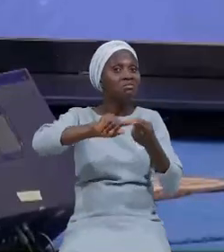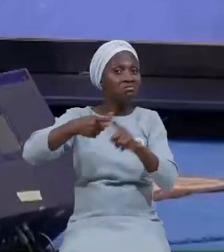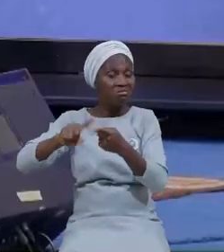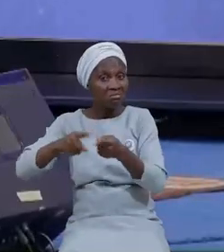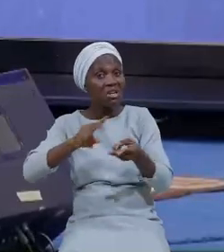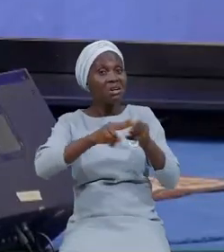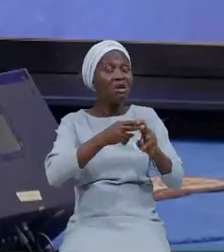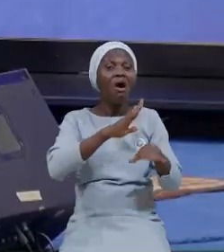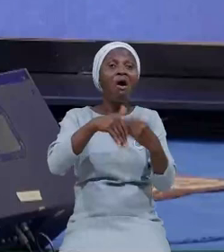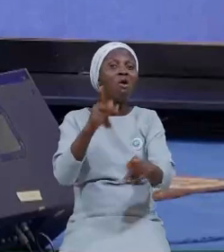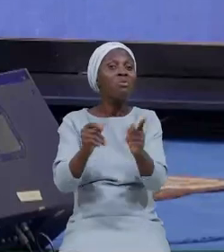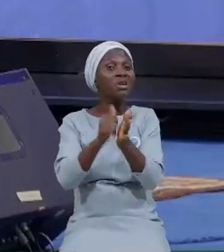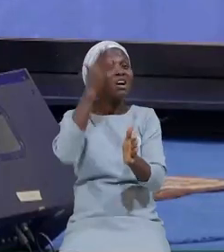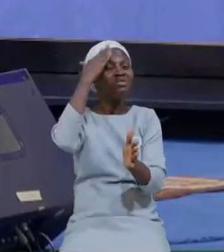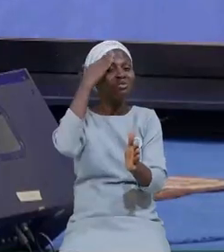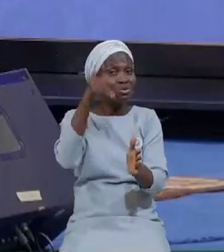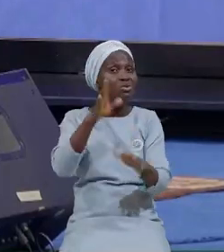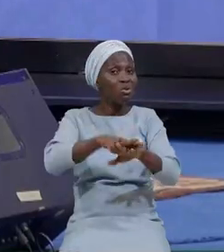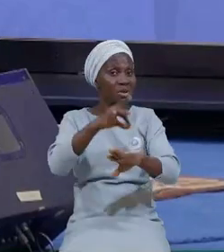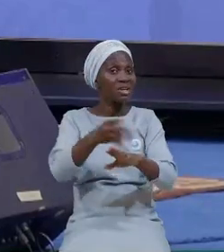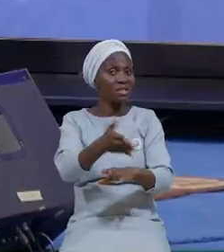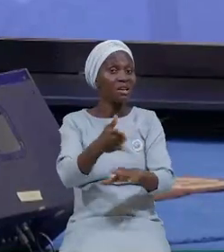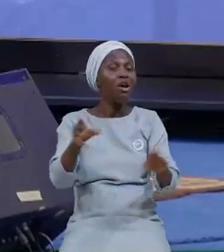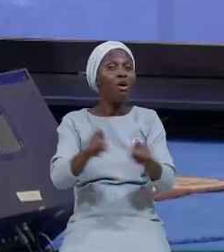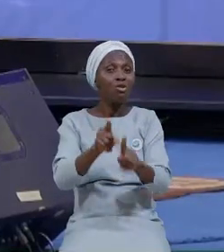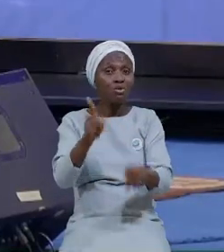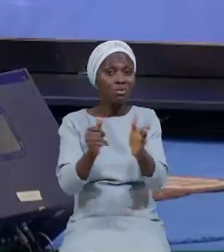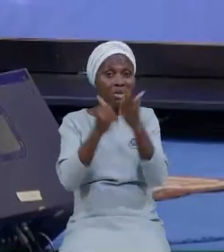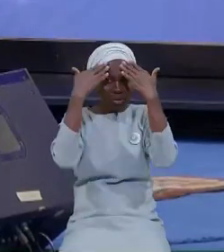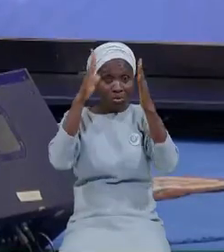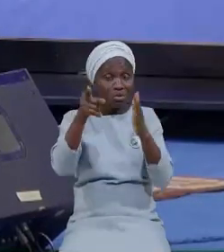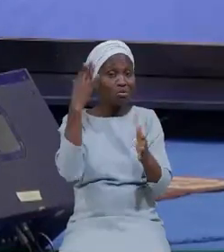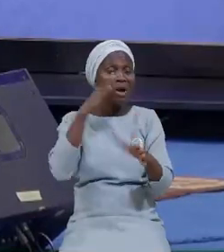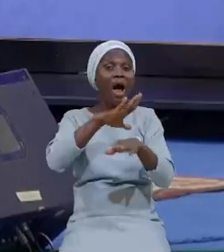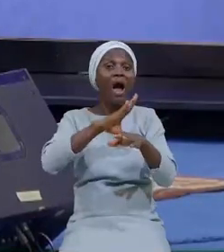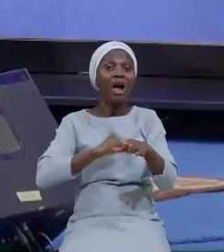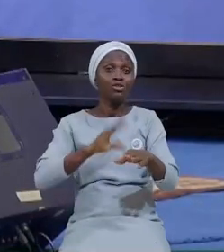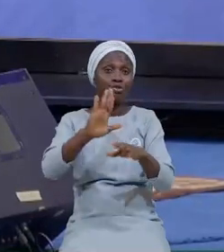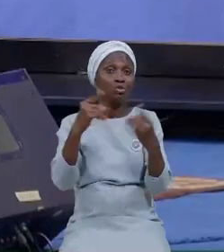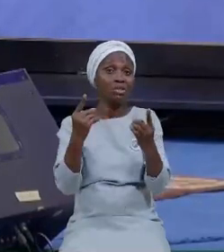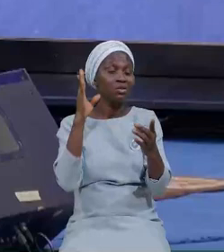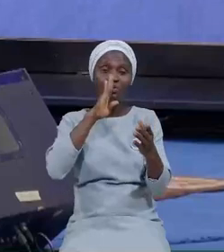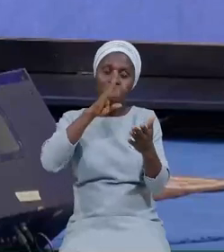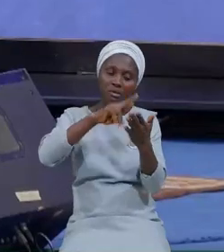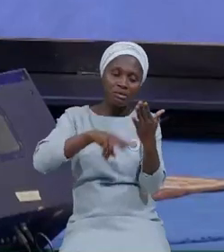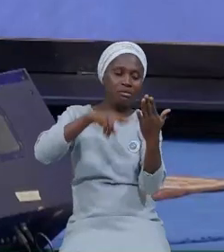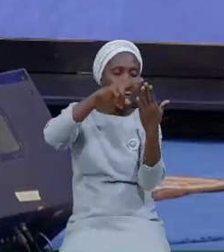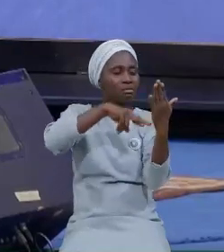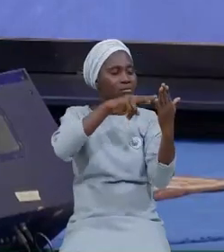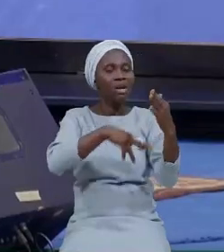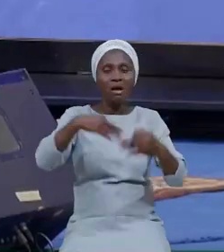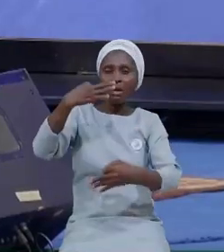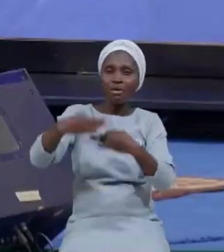voisins tous ceux-là qui te connaissaient même ceux-là qui ne te connaissaient pas et tes péchés seront lu